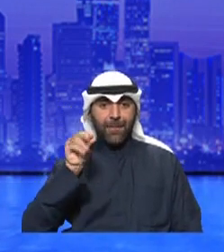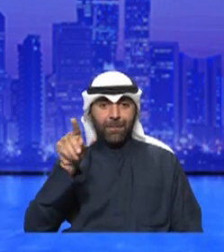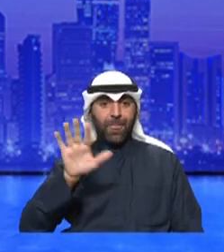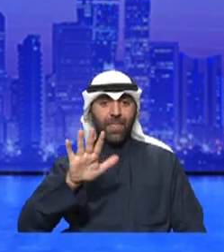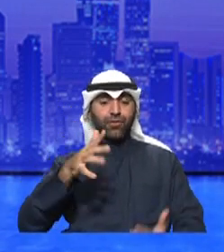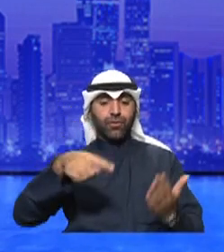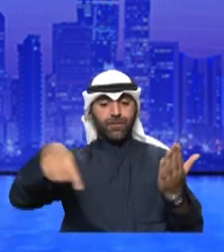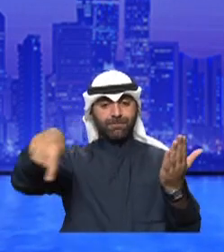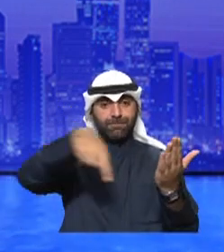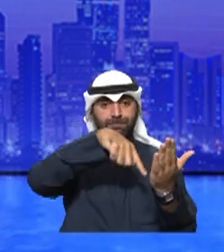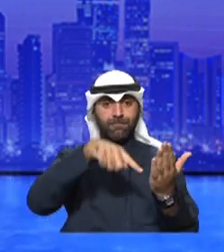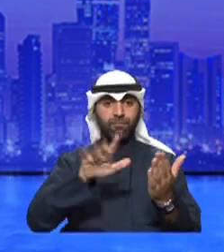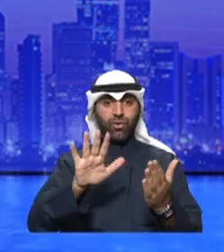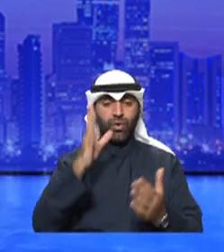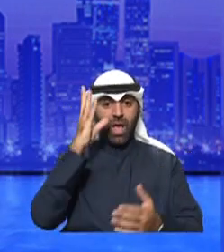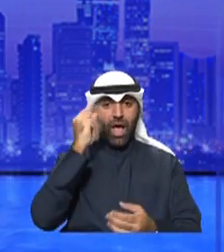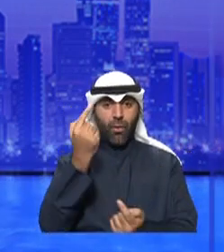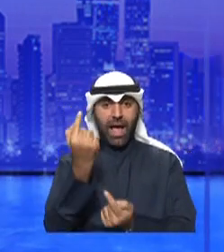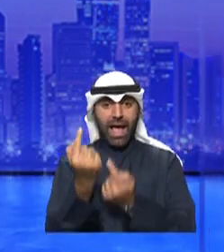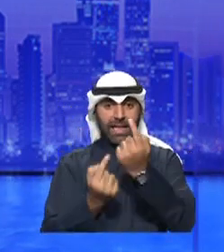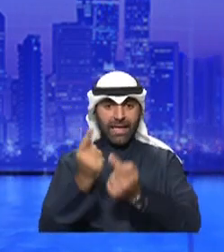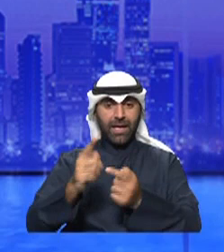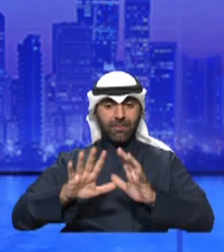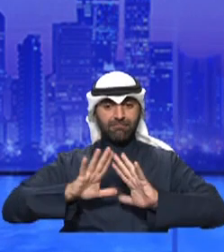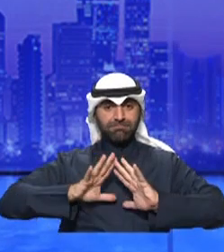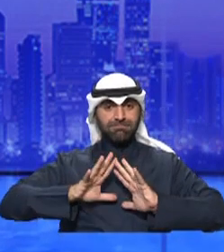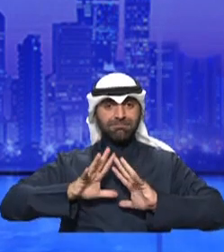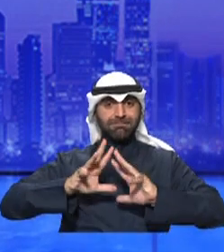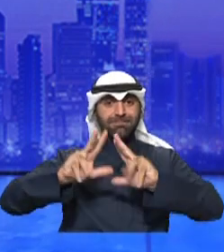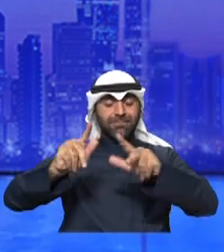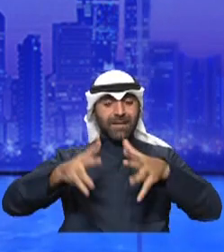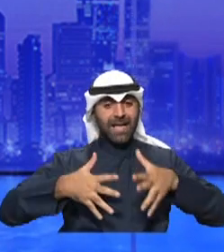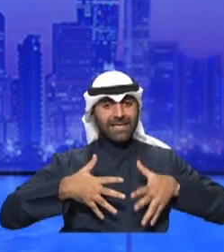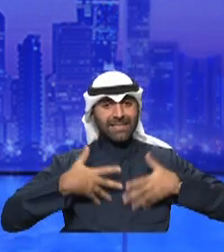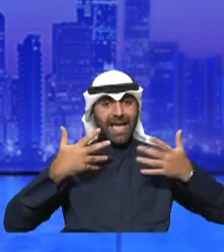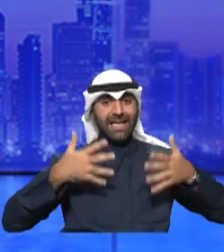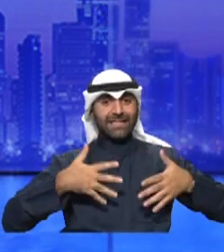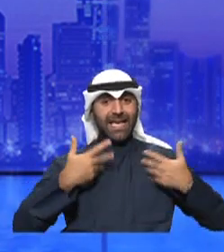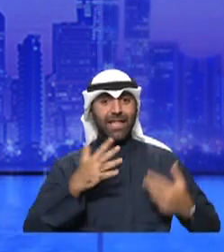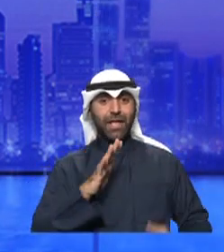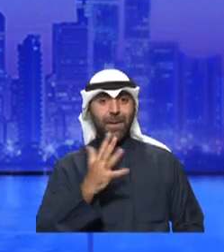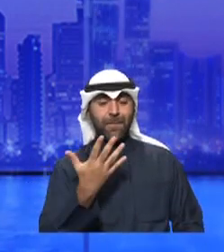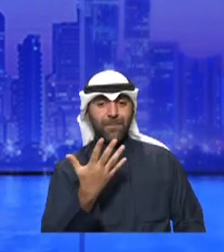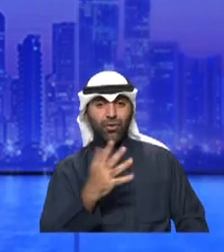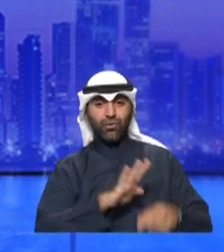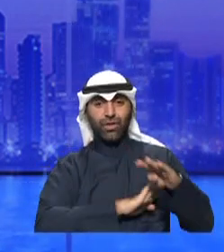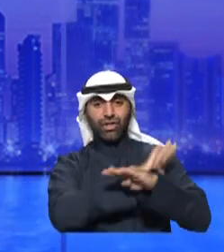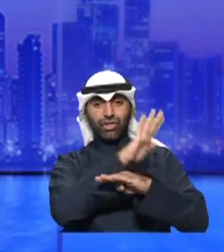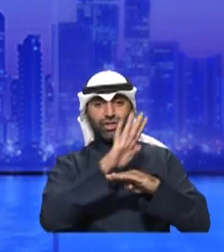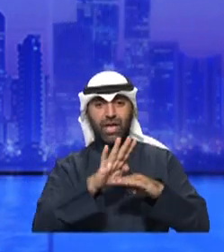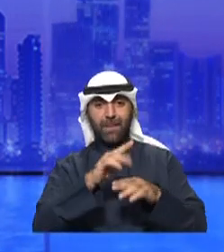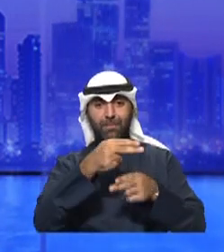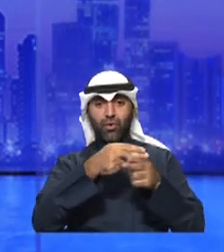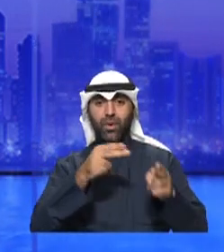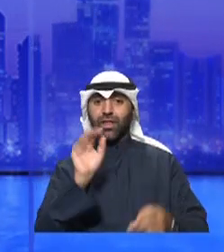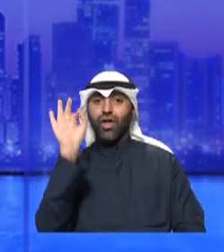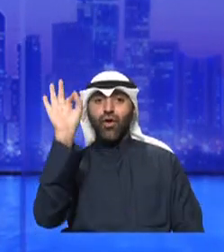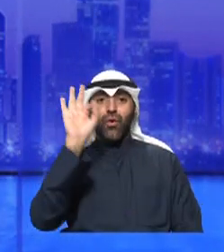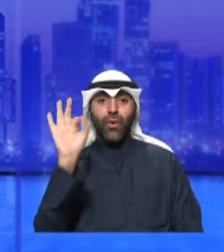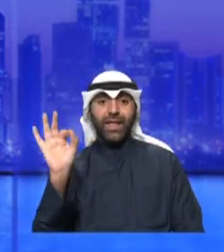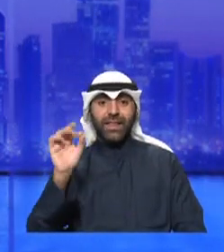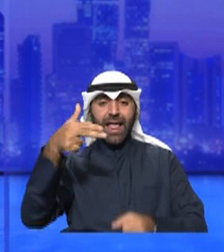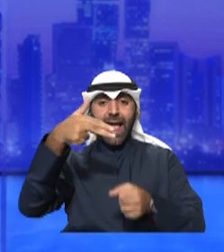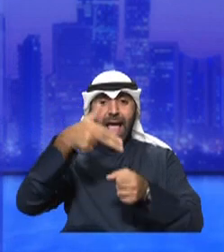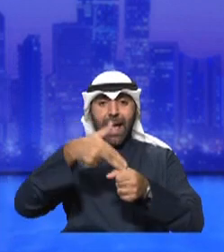الوزراء الشؤون السياسيه في ضوء التقارير المتعلقه بمجمل التطورات الراهنه في الساحه السياسيه على الصعيدين العربي